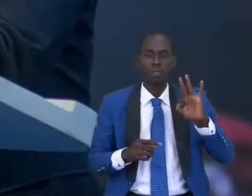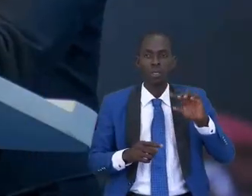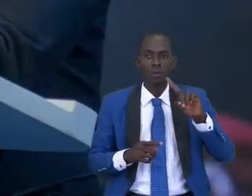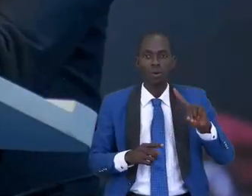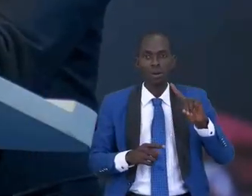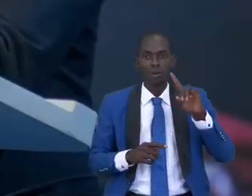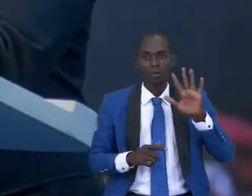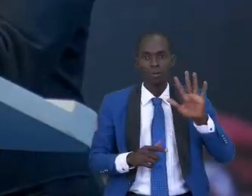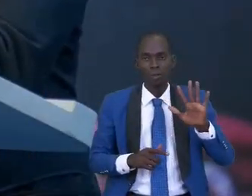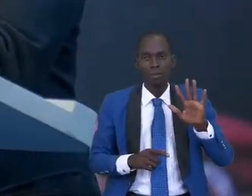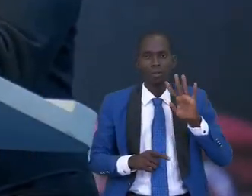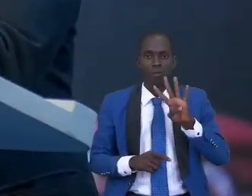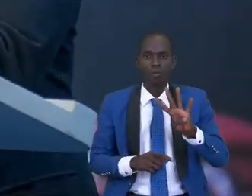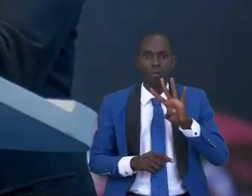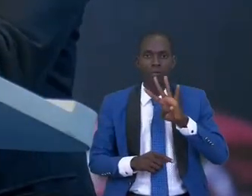soit correct.